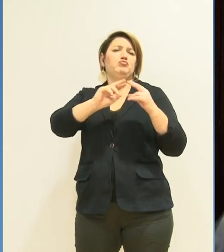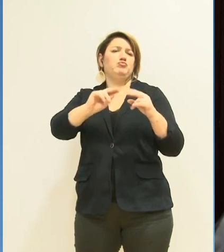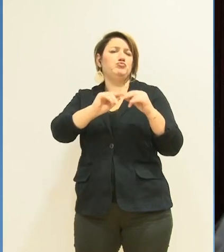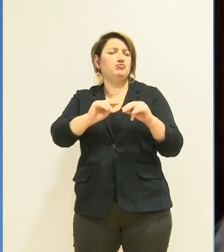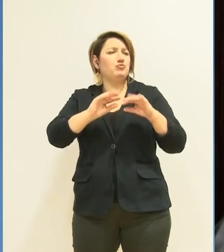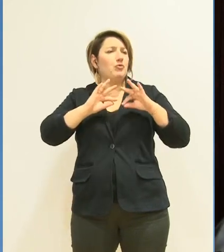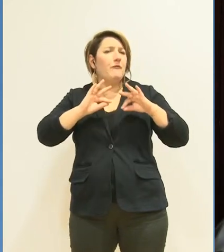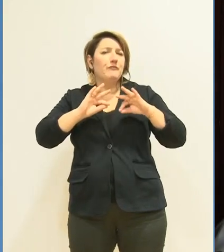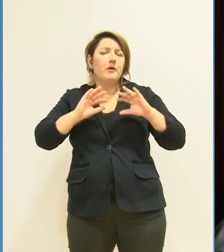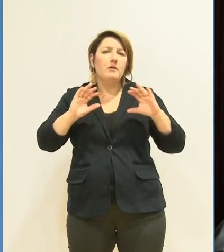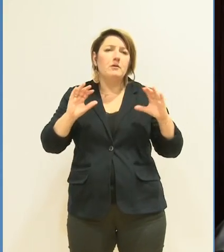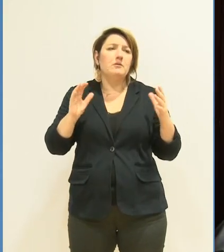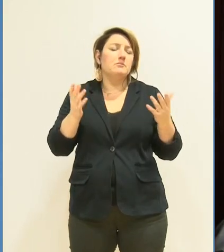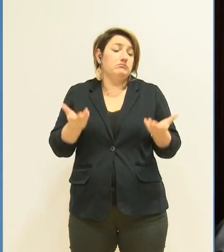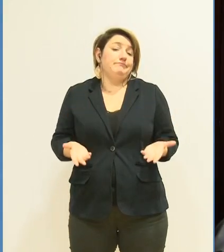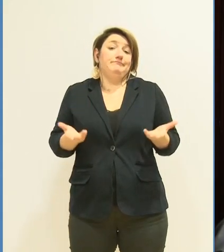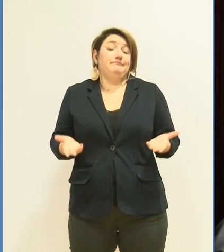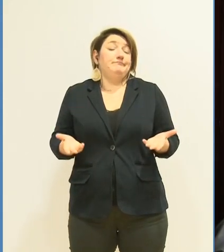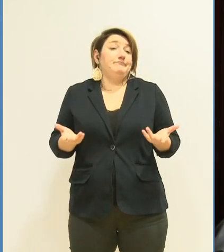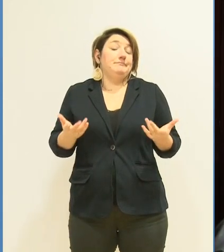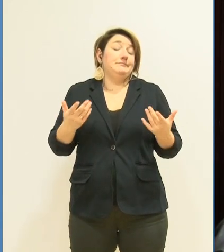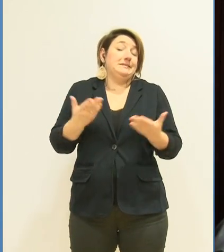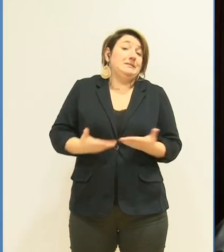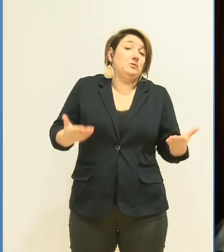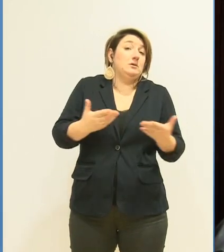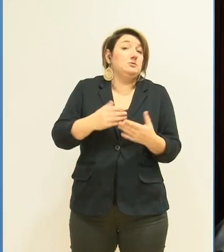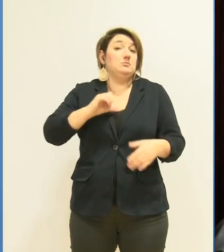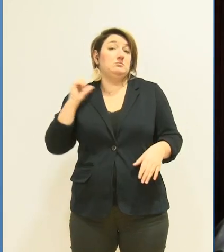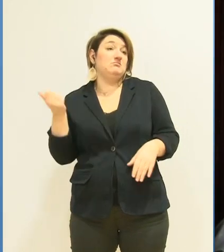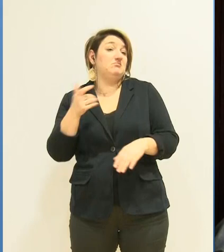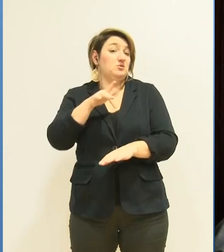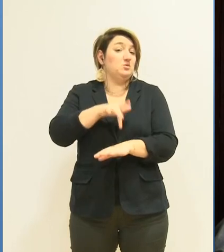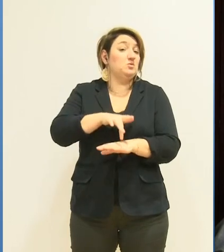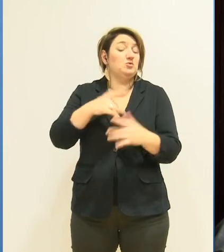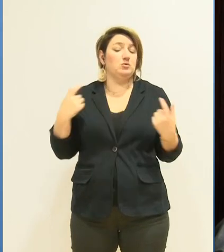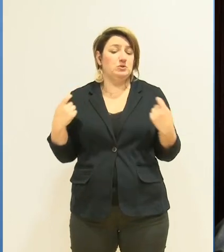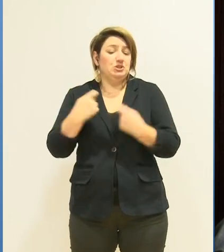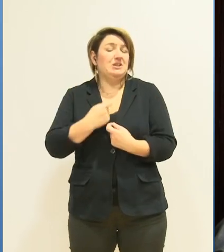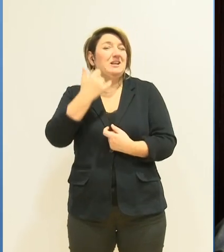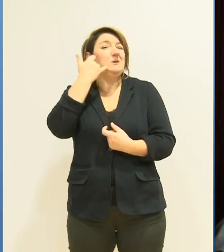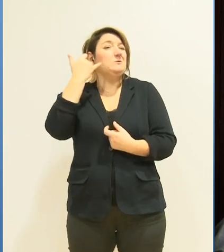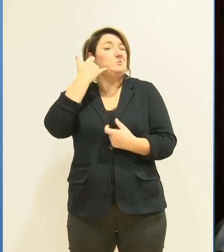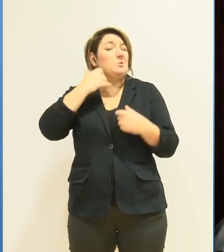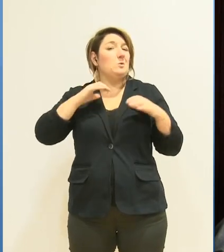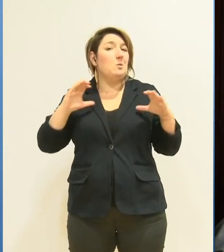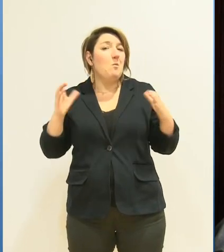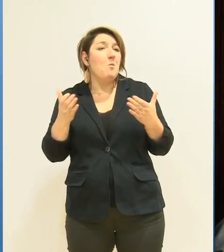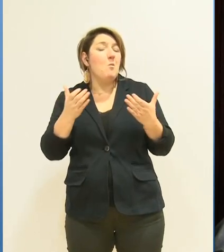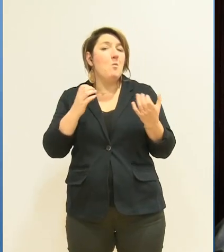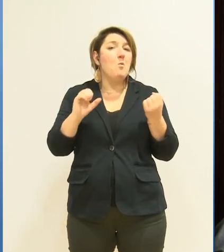que convie tous sein de cette actualité ce mouvement d gilet jaune qui s'est organisée autour de revendications